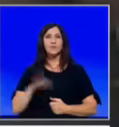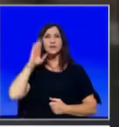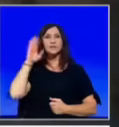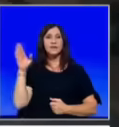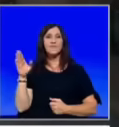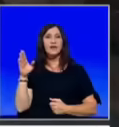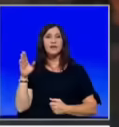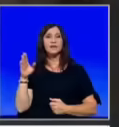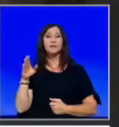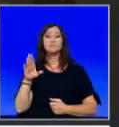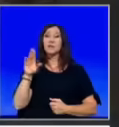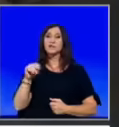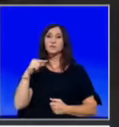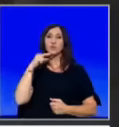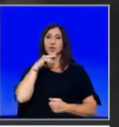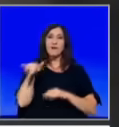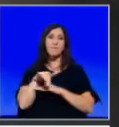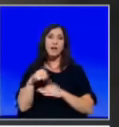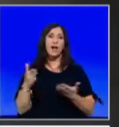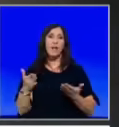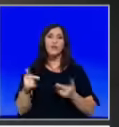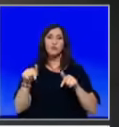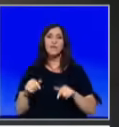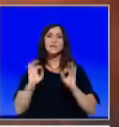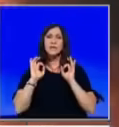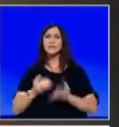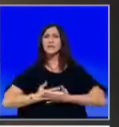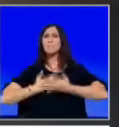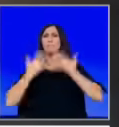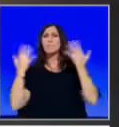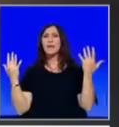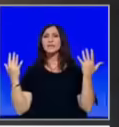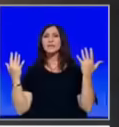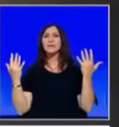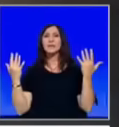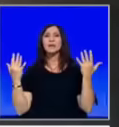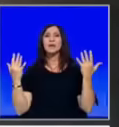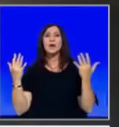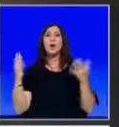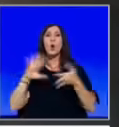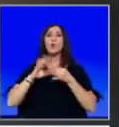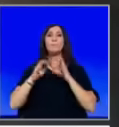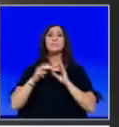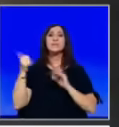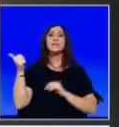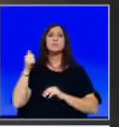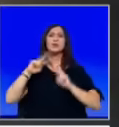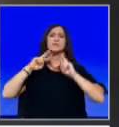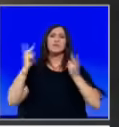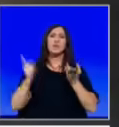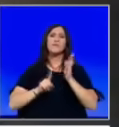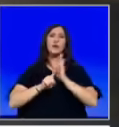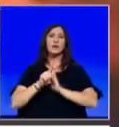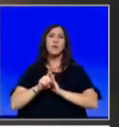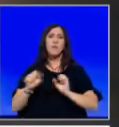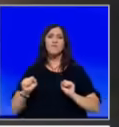Здравейте, ви казвам от Червен бряг, където днес е истински празник. Безапелационният олимпийски шампион и световен рекордьор